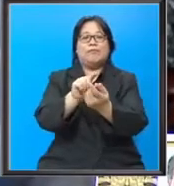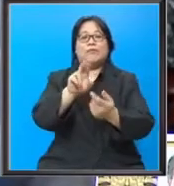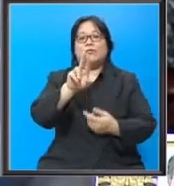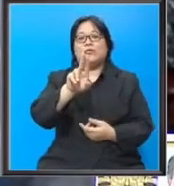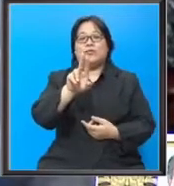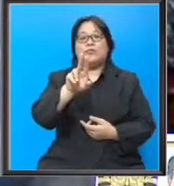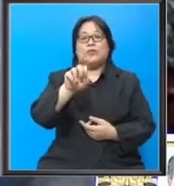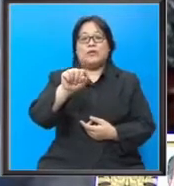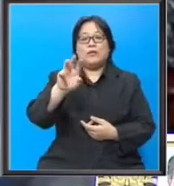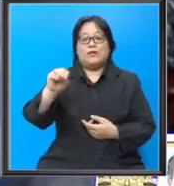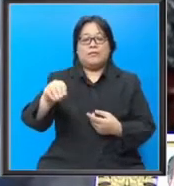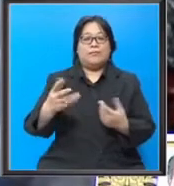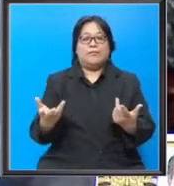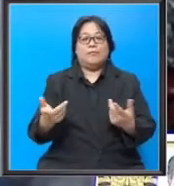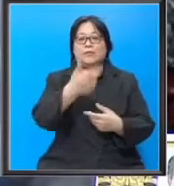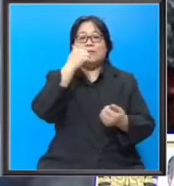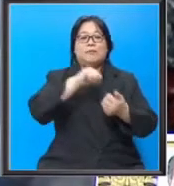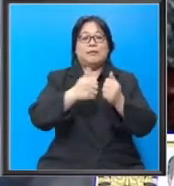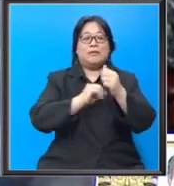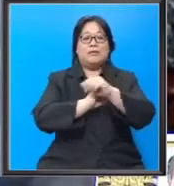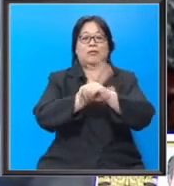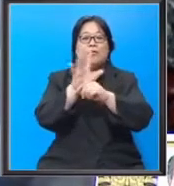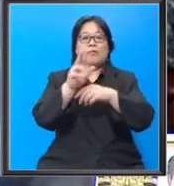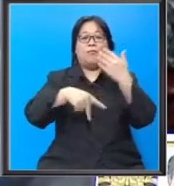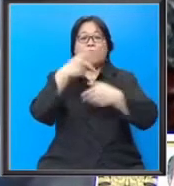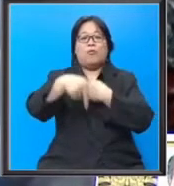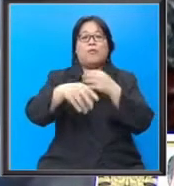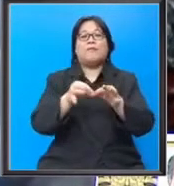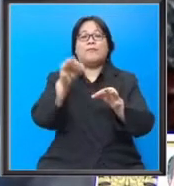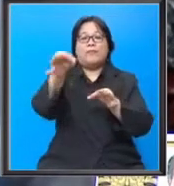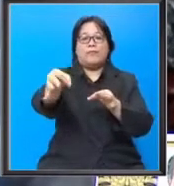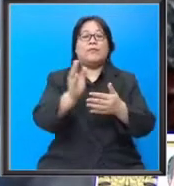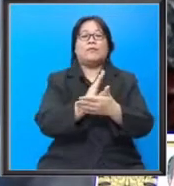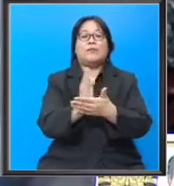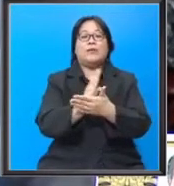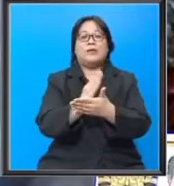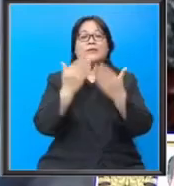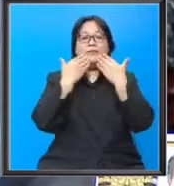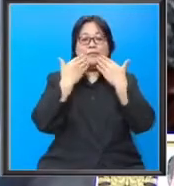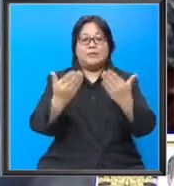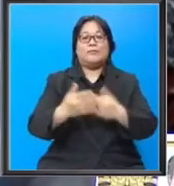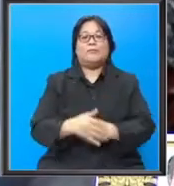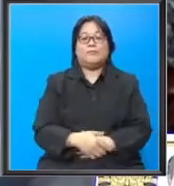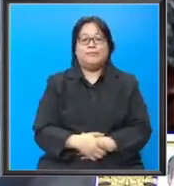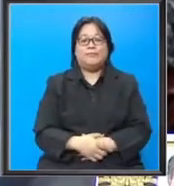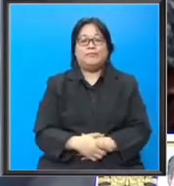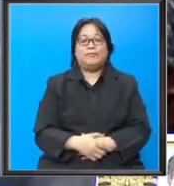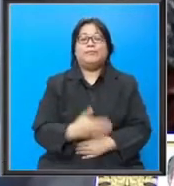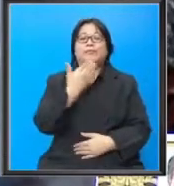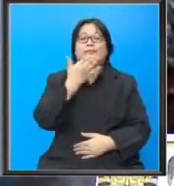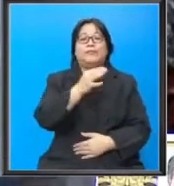Syaikh dan oleh karena kekangan komik progent terpaksa ditangguhkan box Water World masih tentu kasih muncul